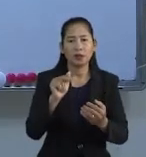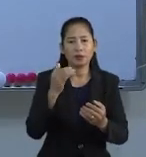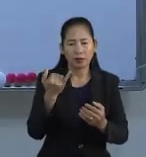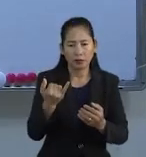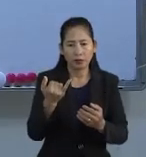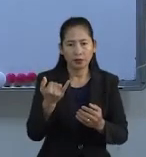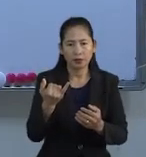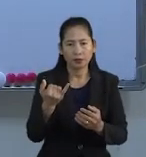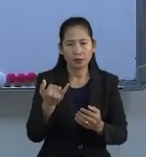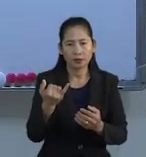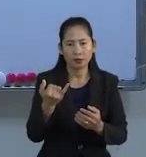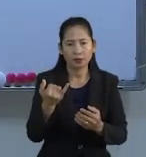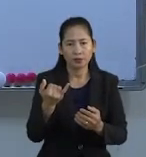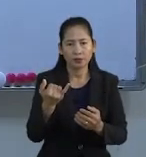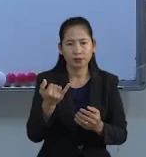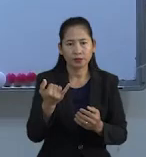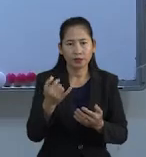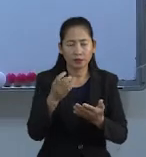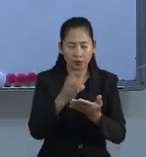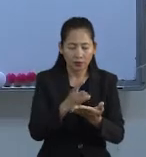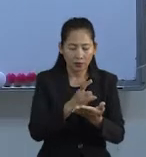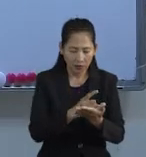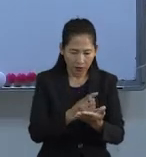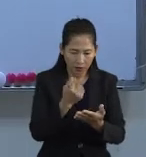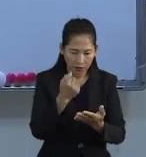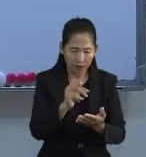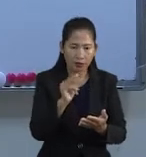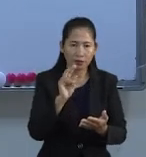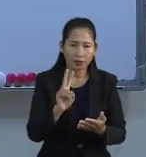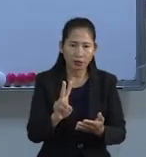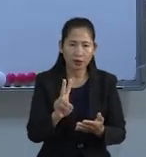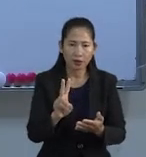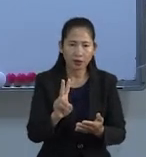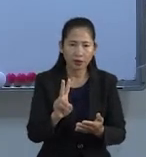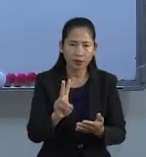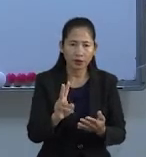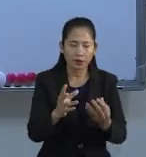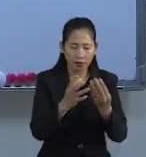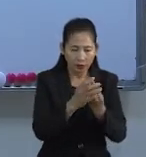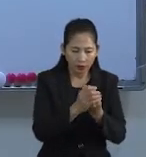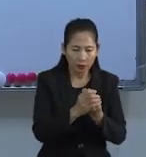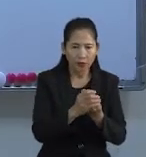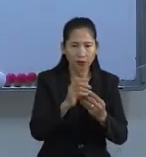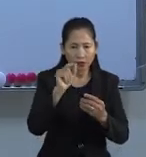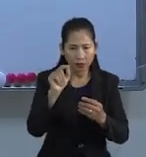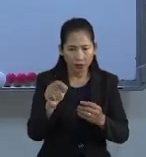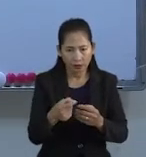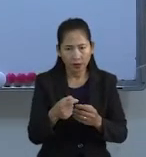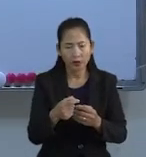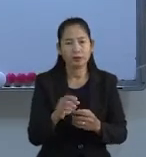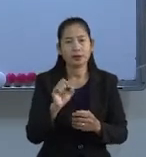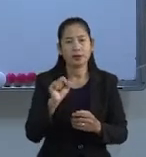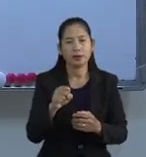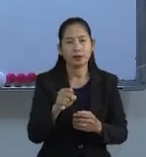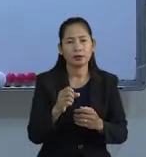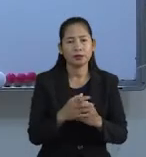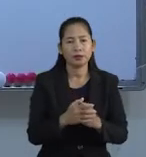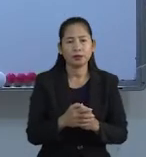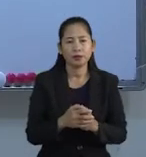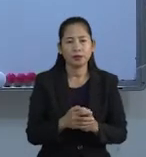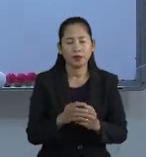bà mùi và thạc tí bà mùi mê riêng tí bì để lại lên cái này chùm nuốn tốt sập hiệ và chùm nuốn tốt sập